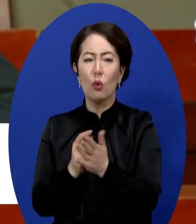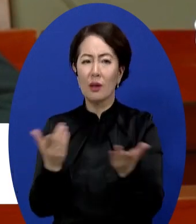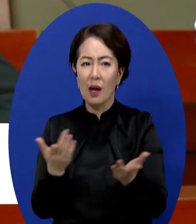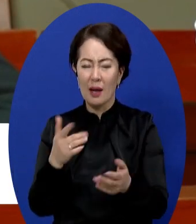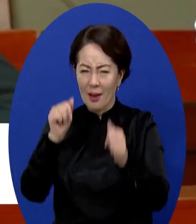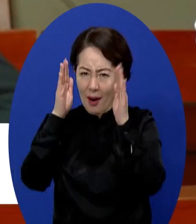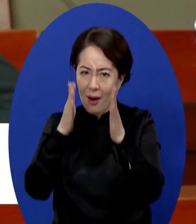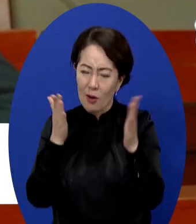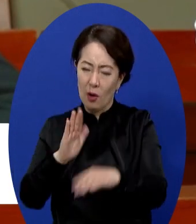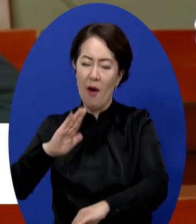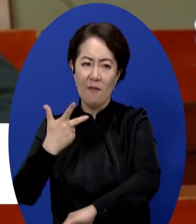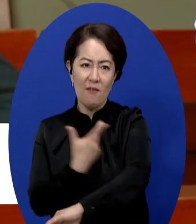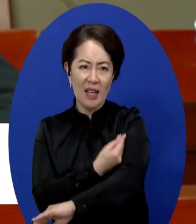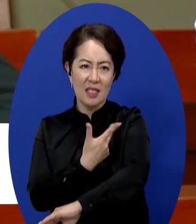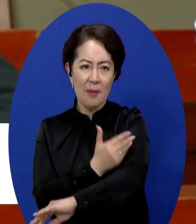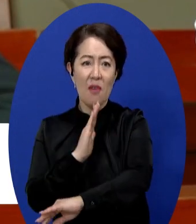вакцинжуулалтаа үр дүнд хүргэж